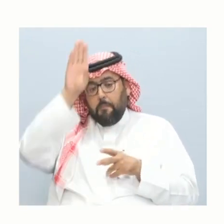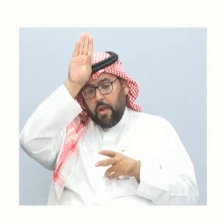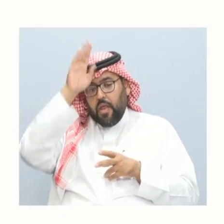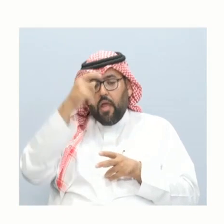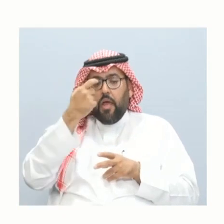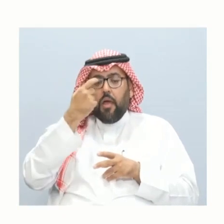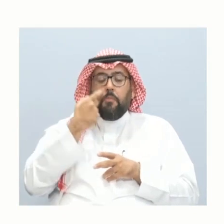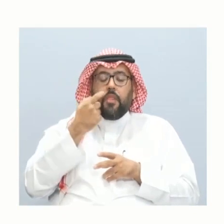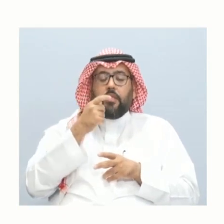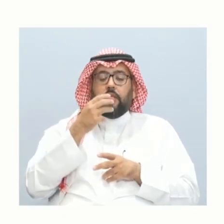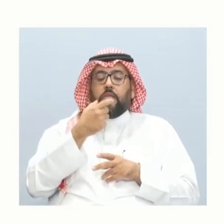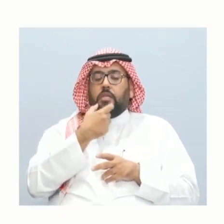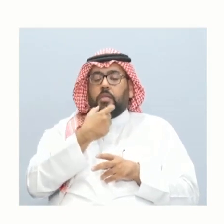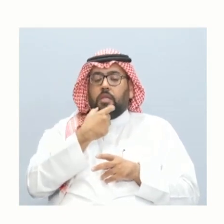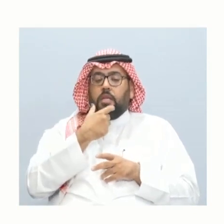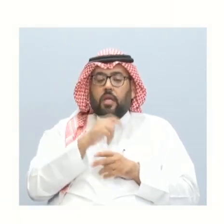الرياض